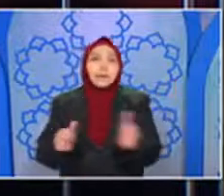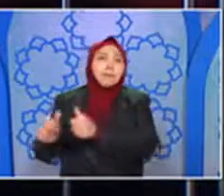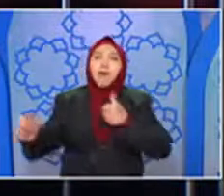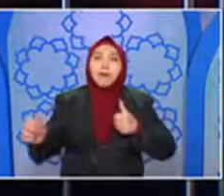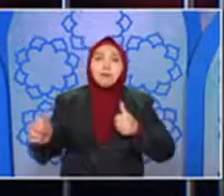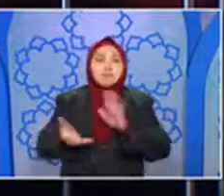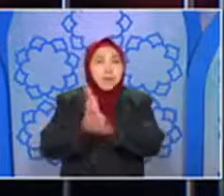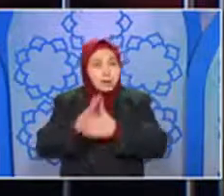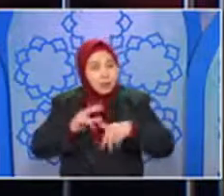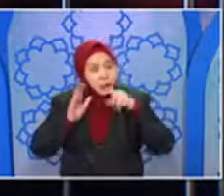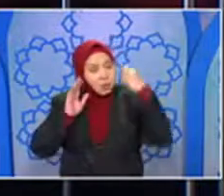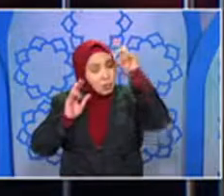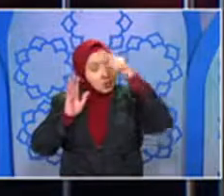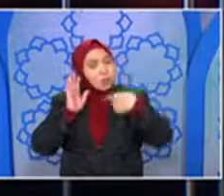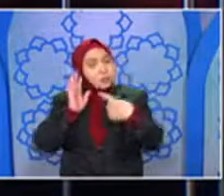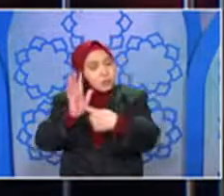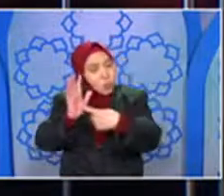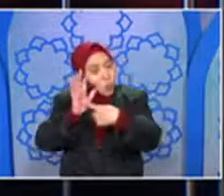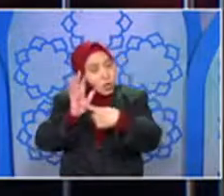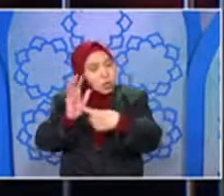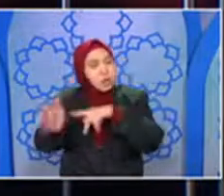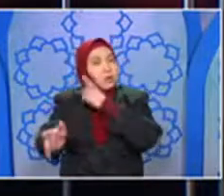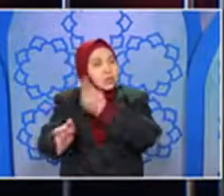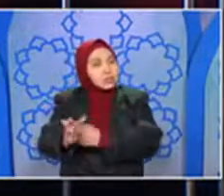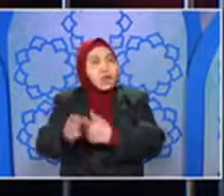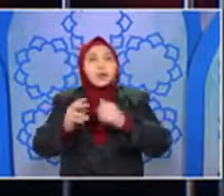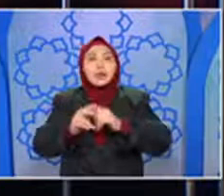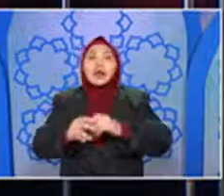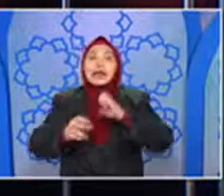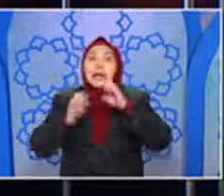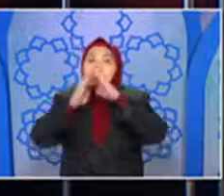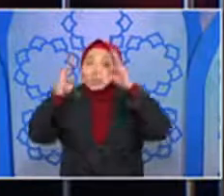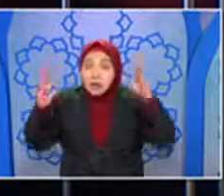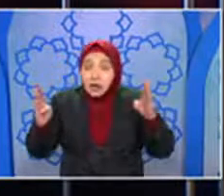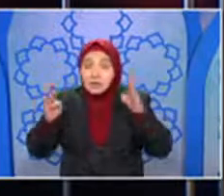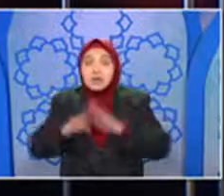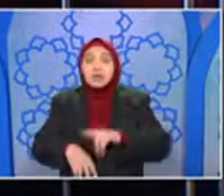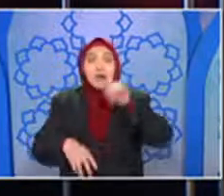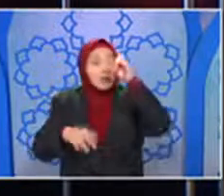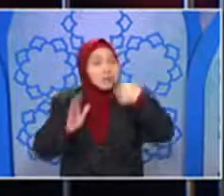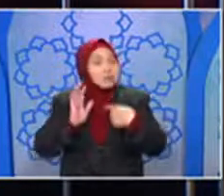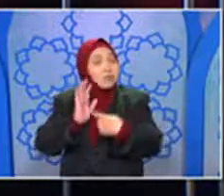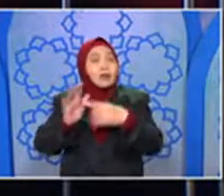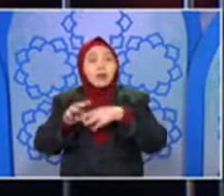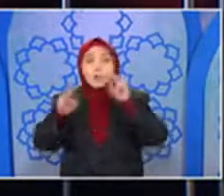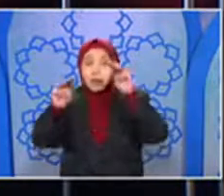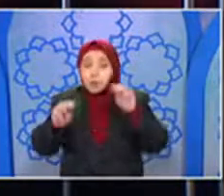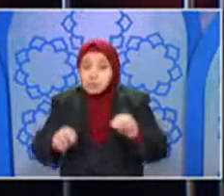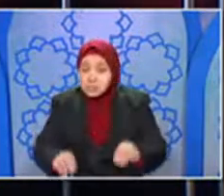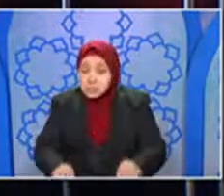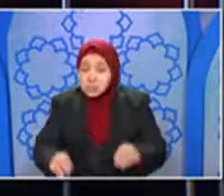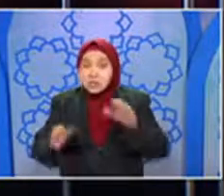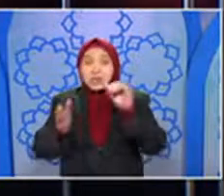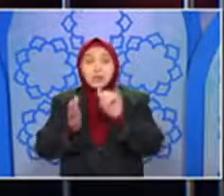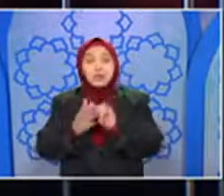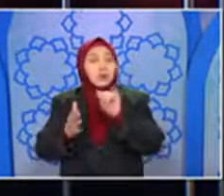perlihatkan kekuasaan dia, Allah memperlihatkan akan keesaan dia. Allah yang beri hidayah kepada manusia, huwallazi khalaqakum faminkum kafir